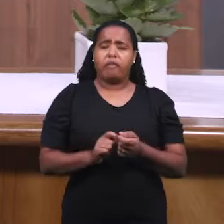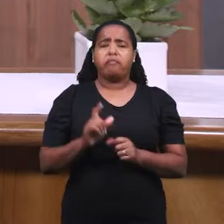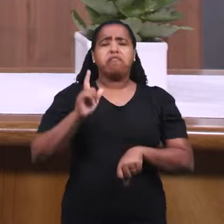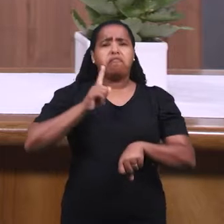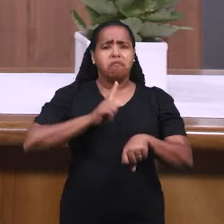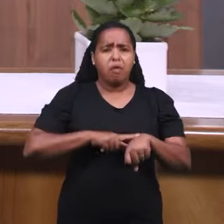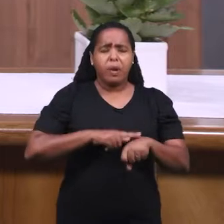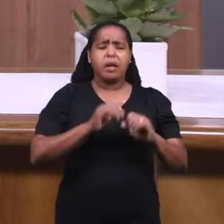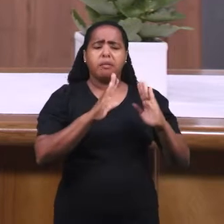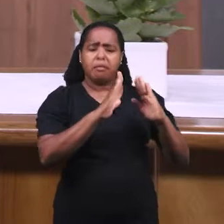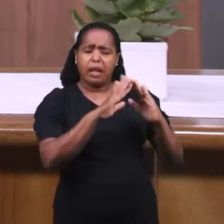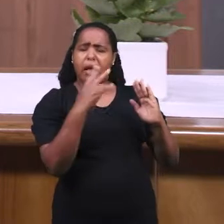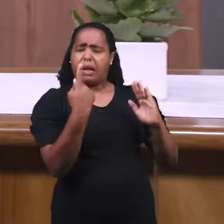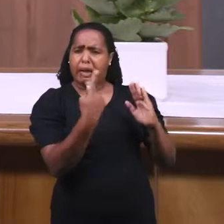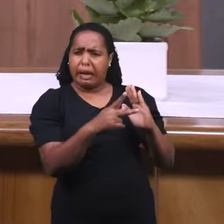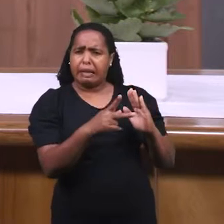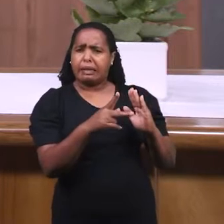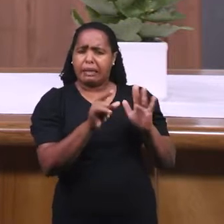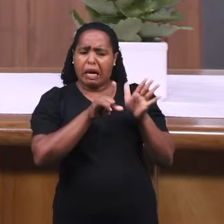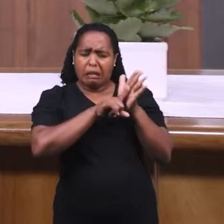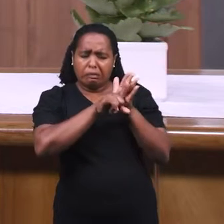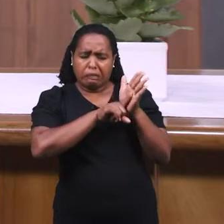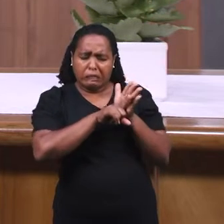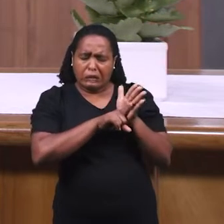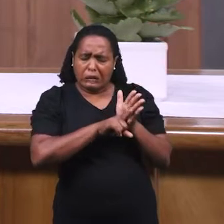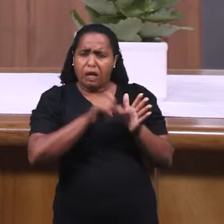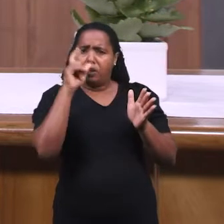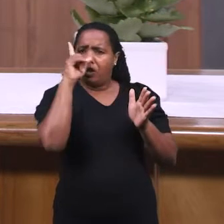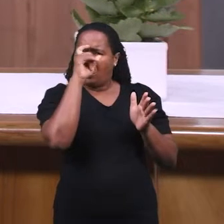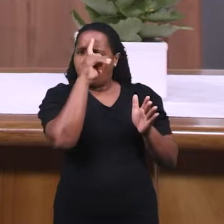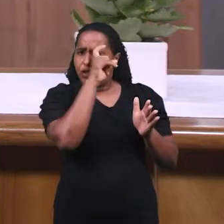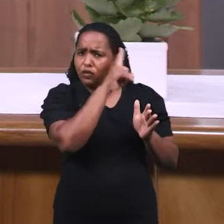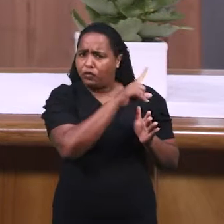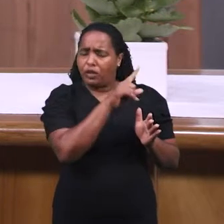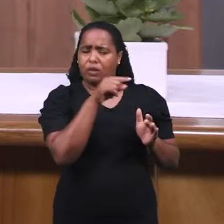момент, когда диагноз поставили